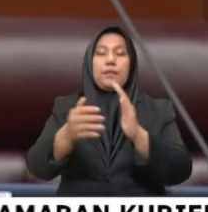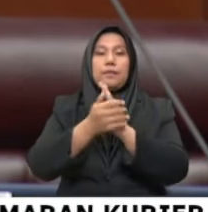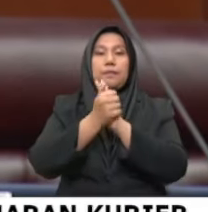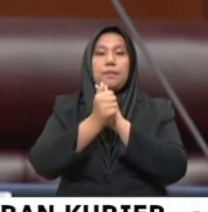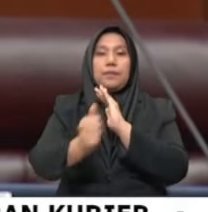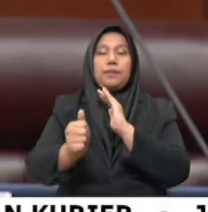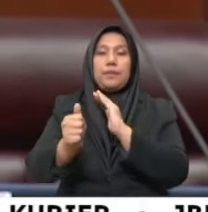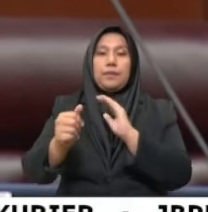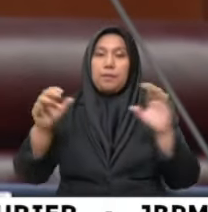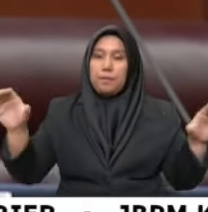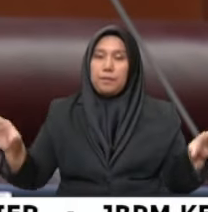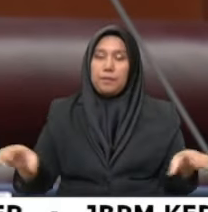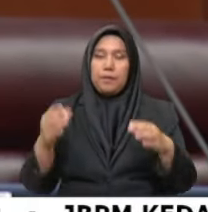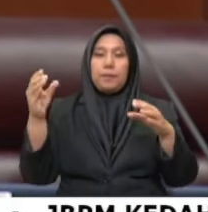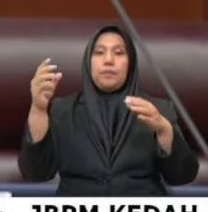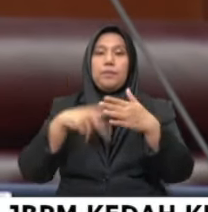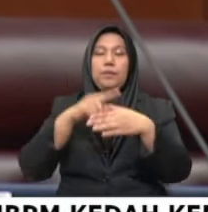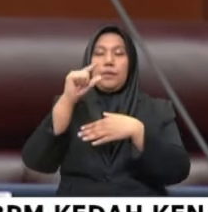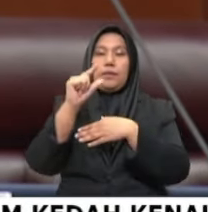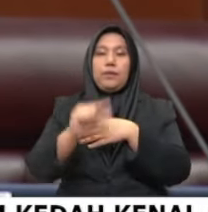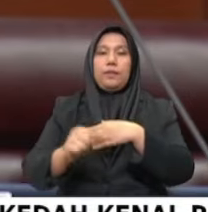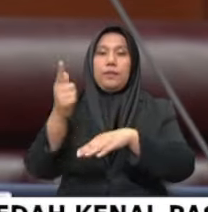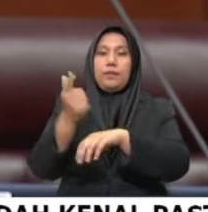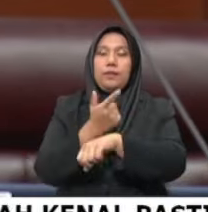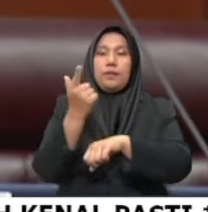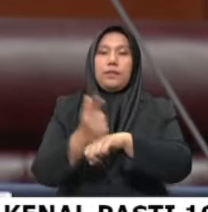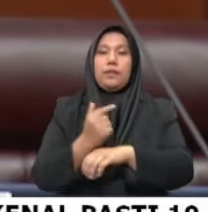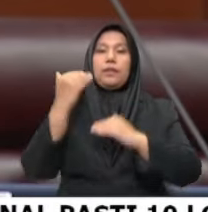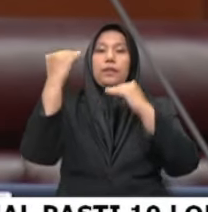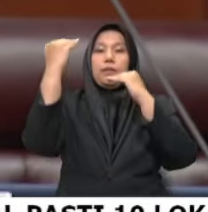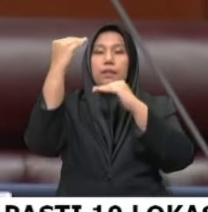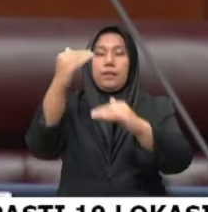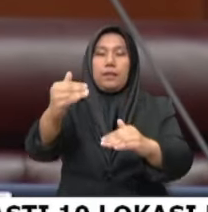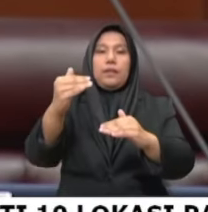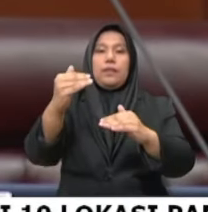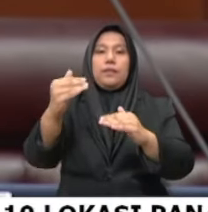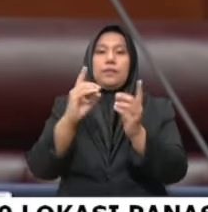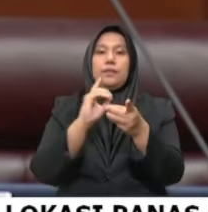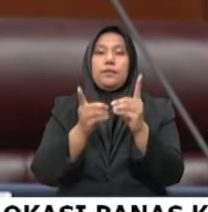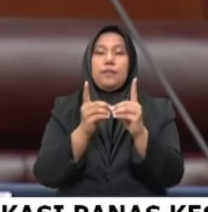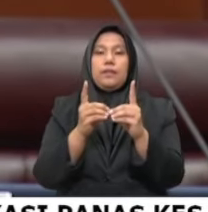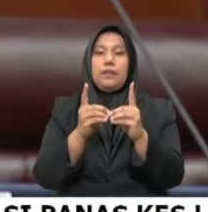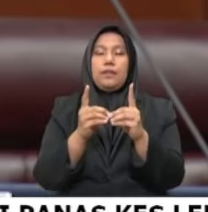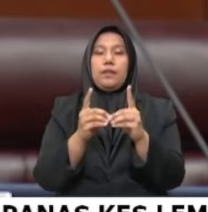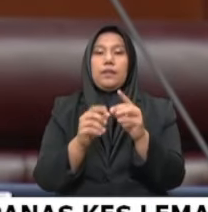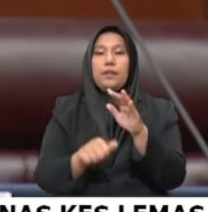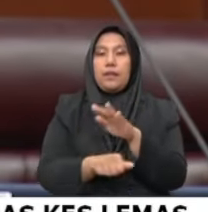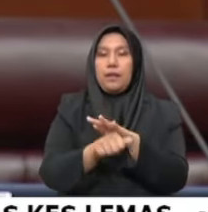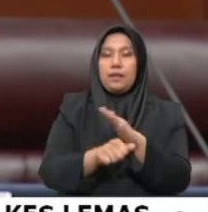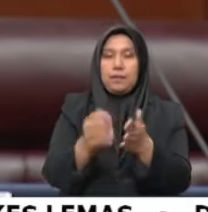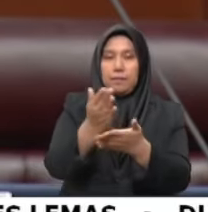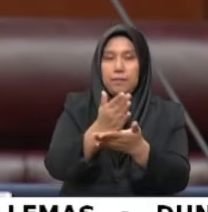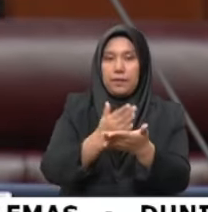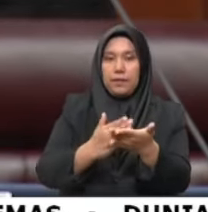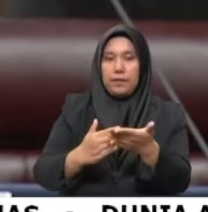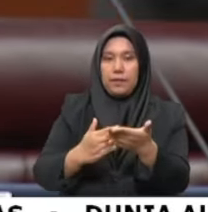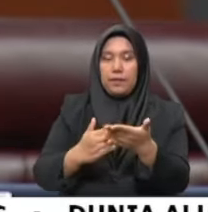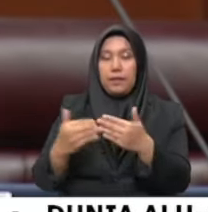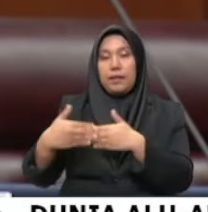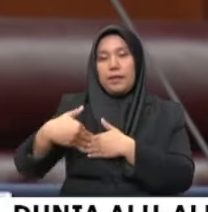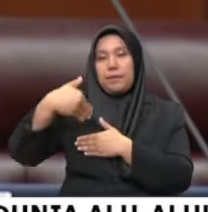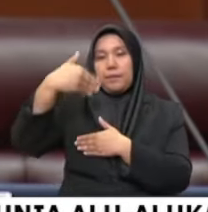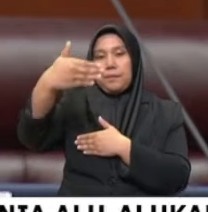seterusnya melaksanakan program latihan berdasarkan tahap digital mereka, iaitu tahap asas, pertengahan dan